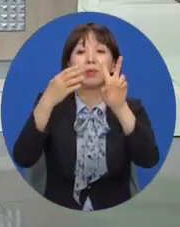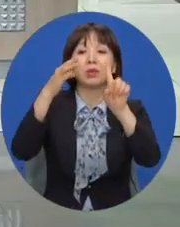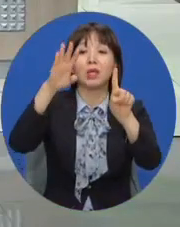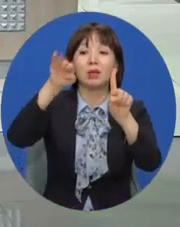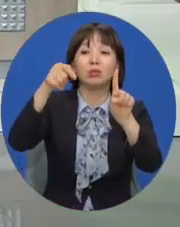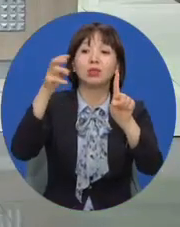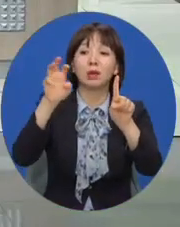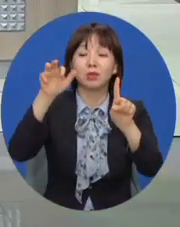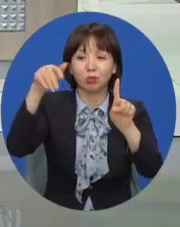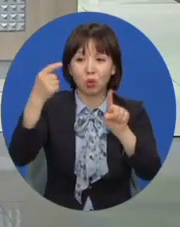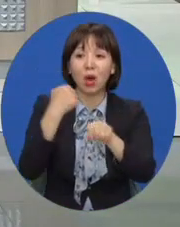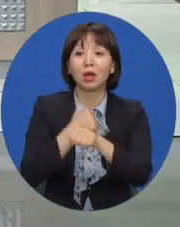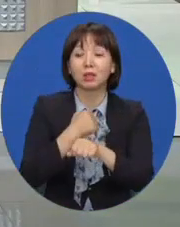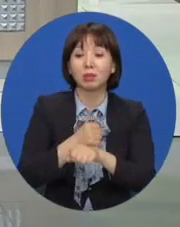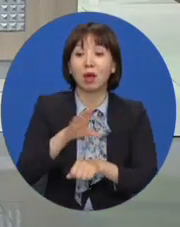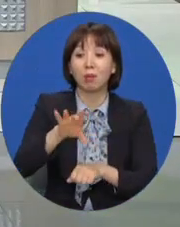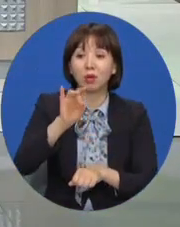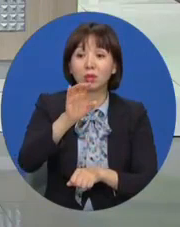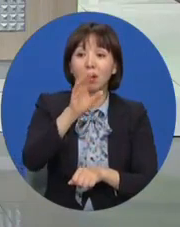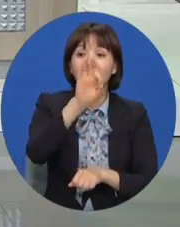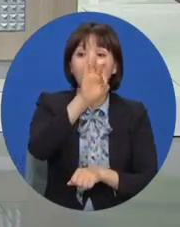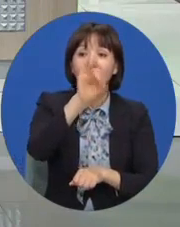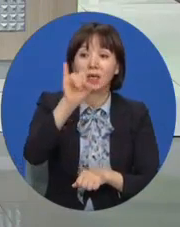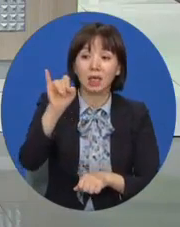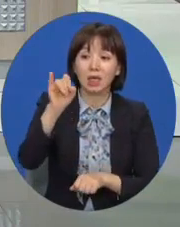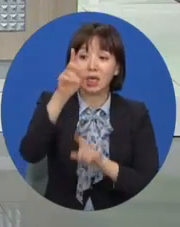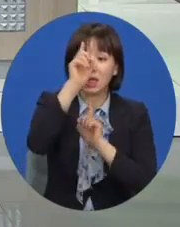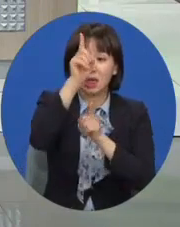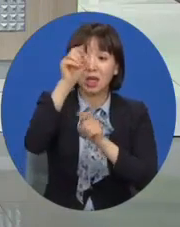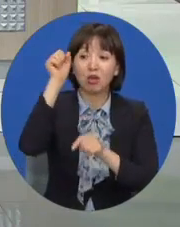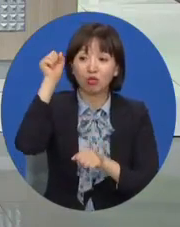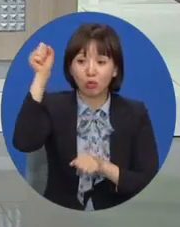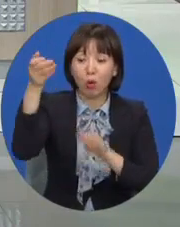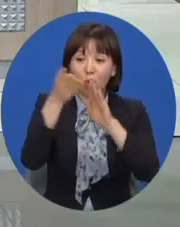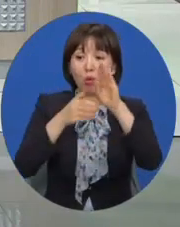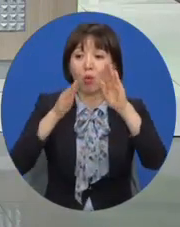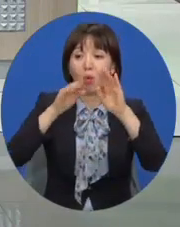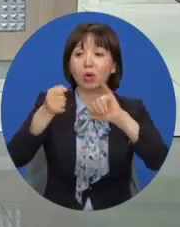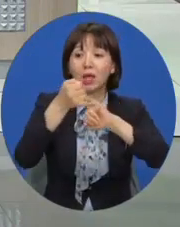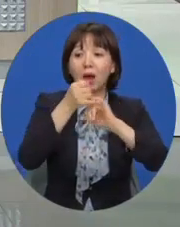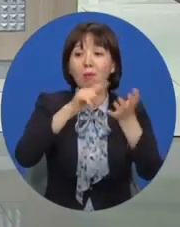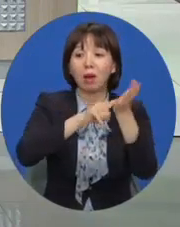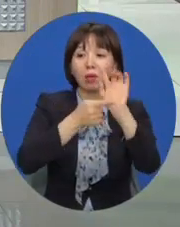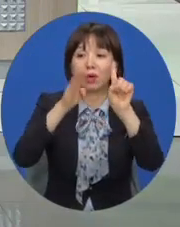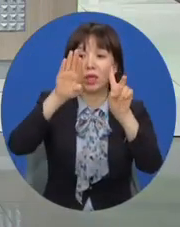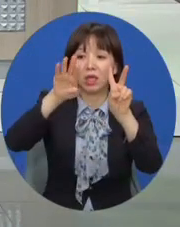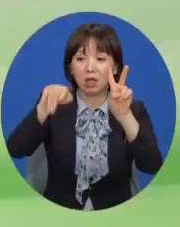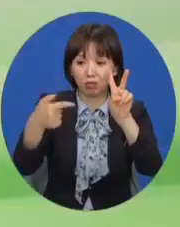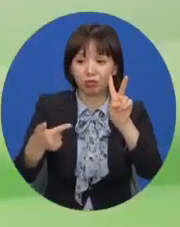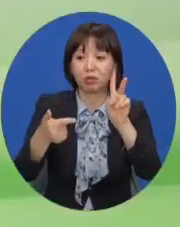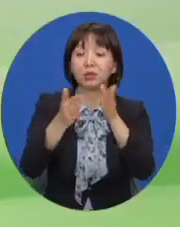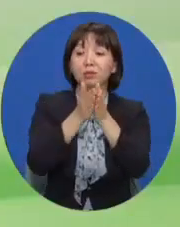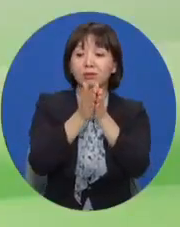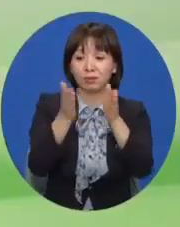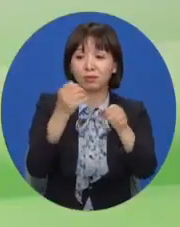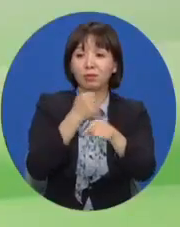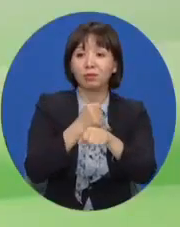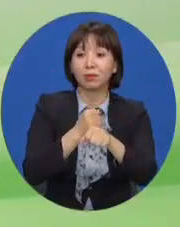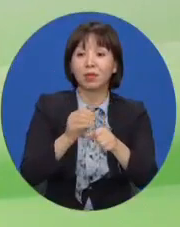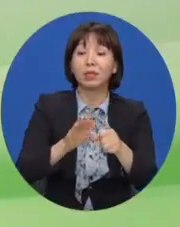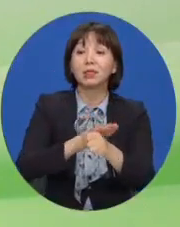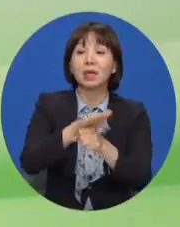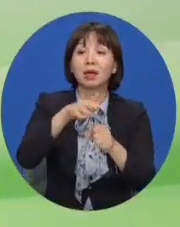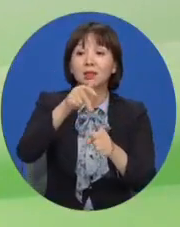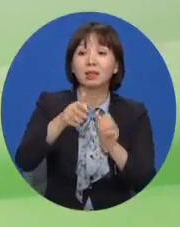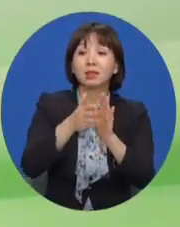하겠습니다. 그러면 먼저 이근규 후보부터 공약 발표 2분 동안 해 주시겠습니다. 예, 사랑하는 우리